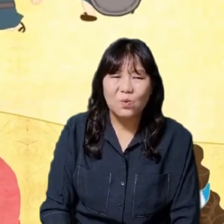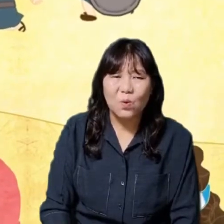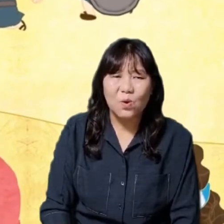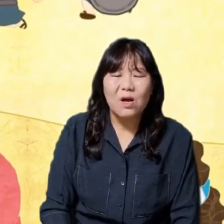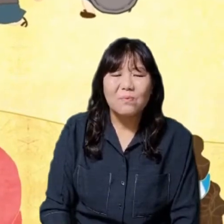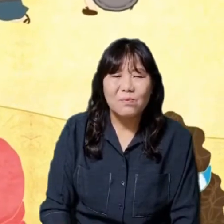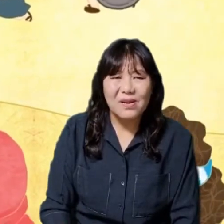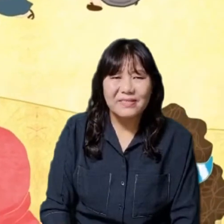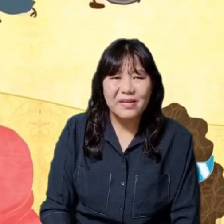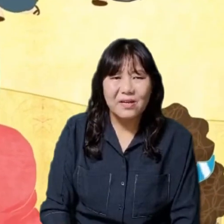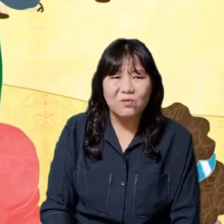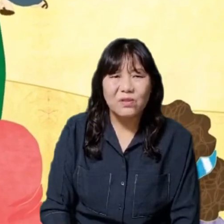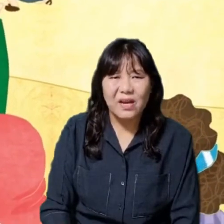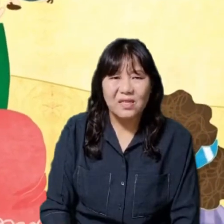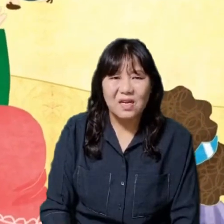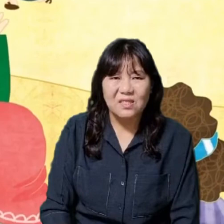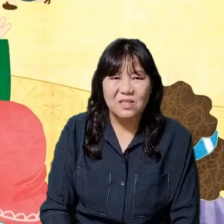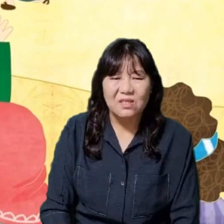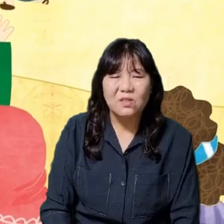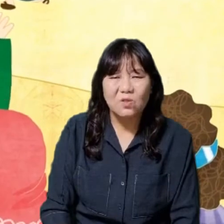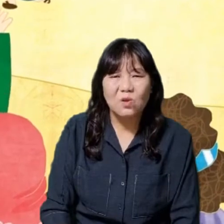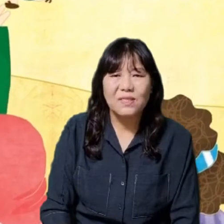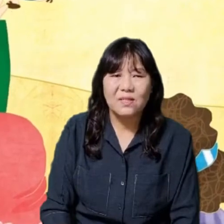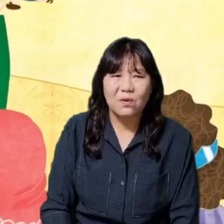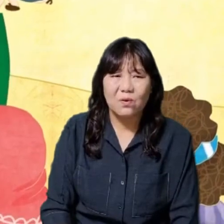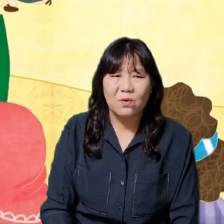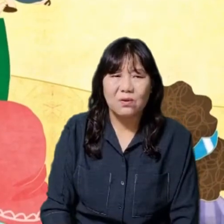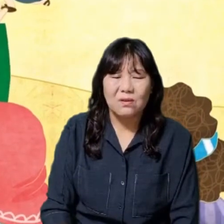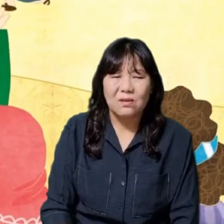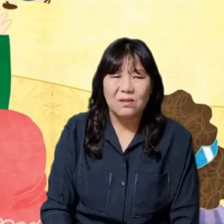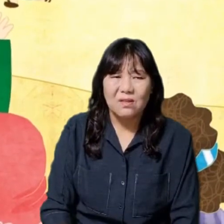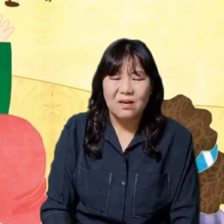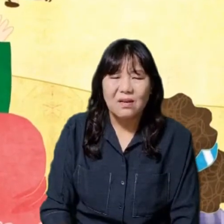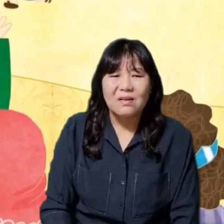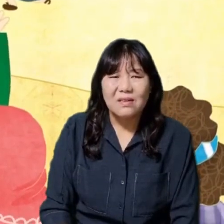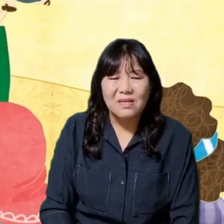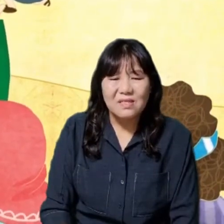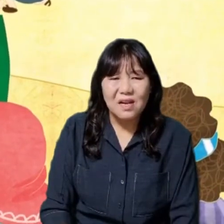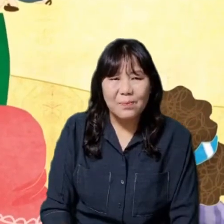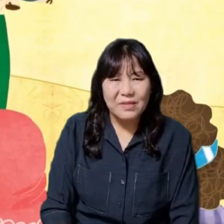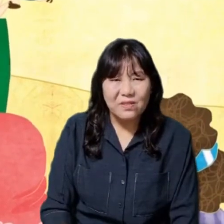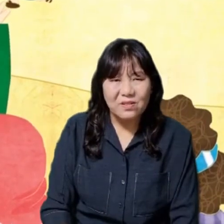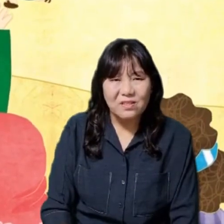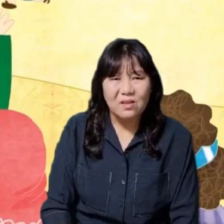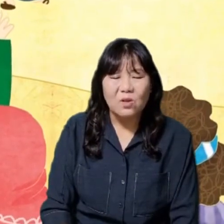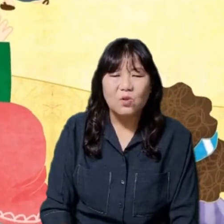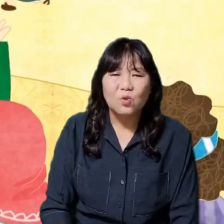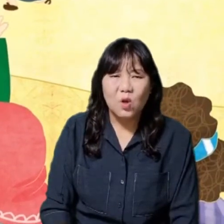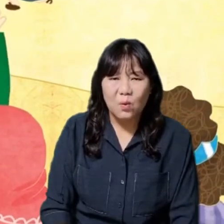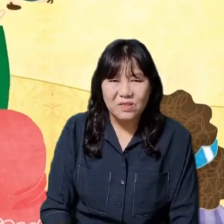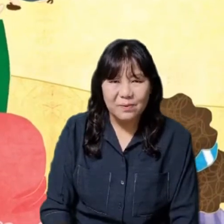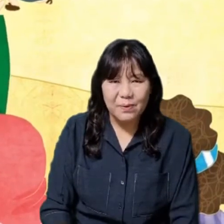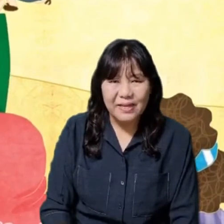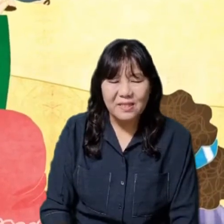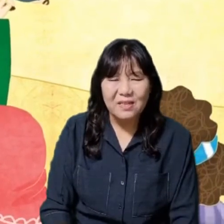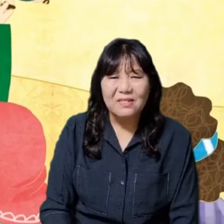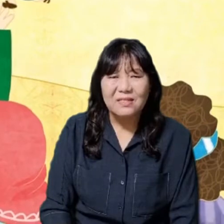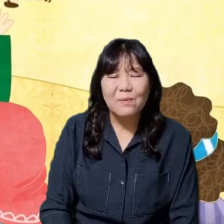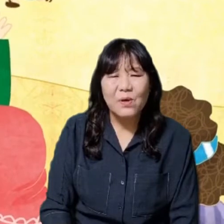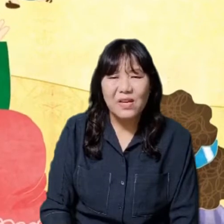이야기를 듣고 블레셋의 군대가 다시 쳐들어왔어요. 이스라엘 백성은